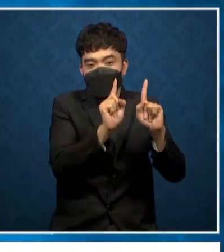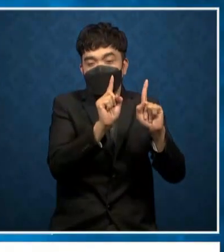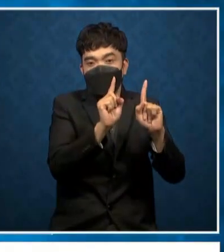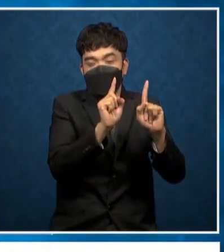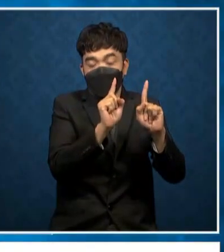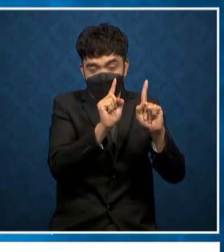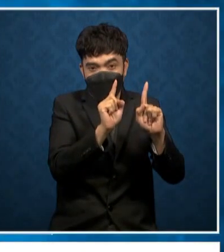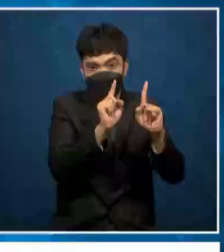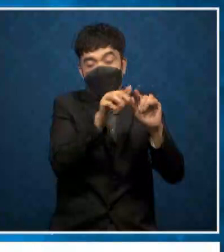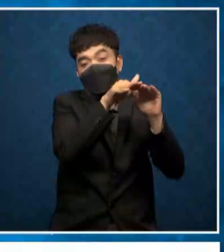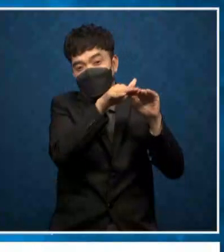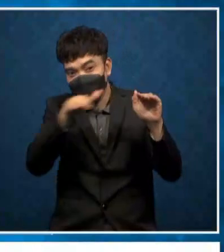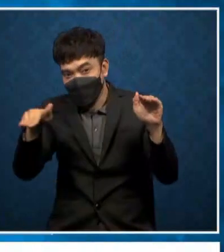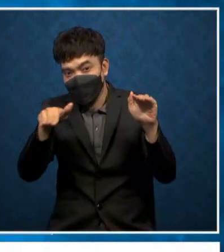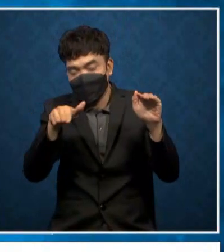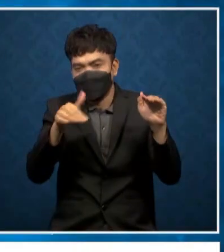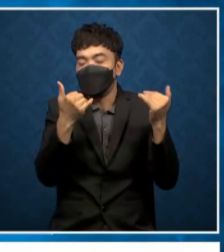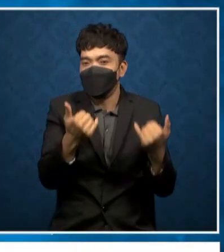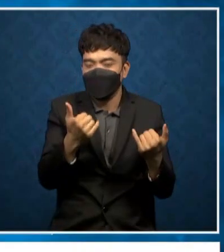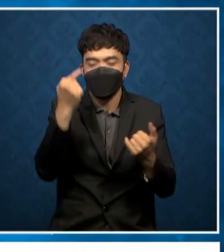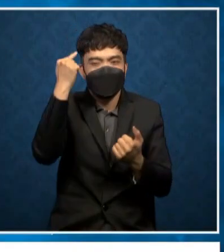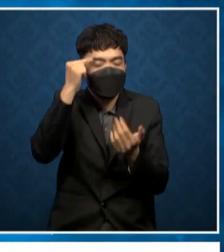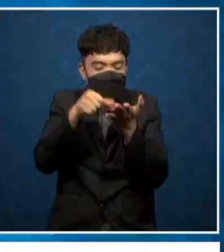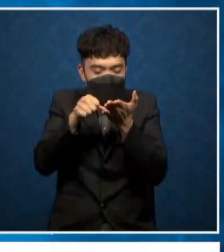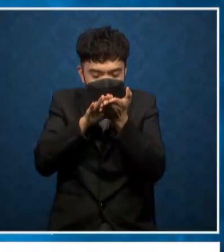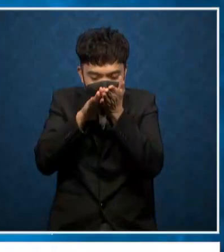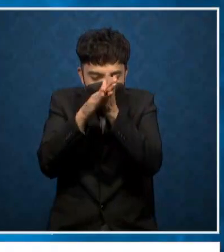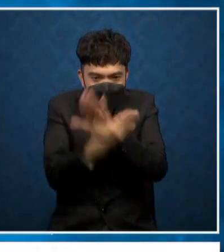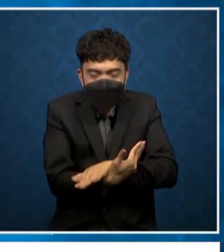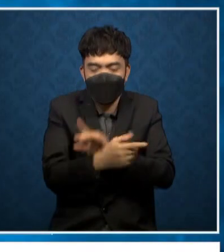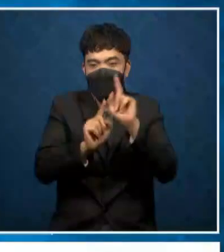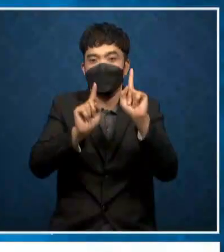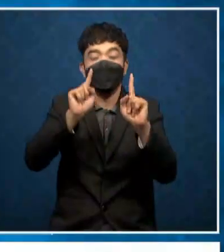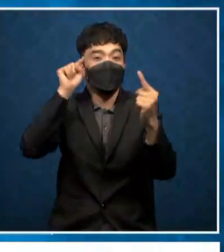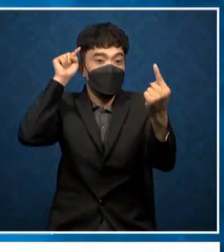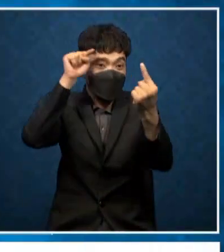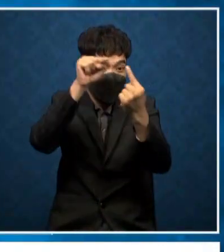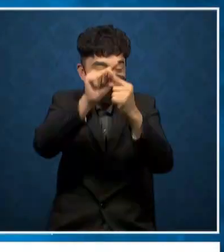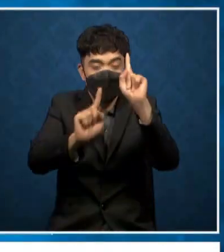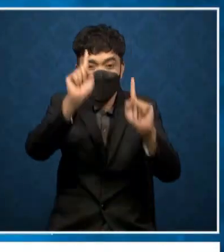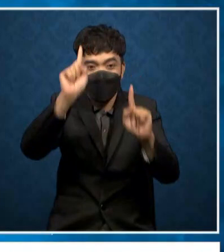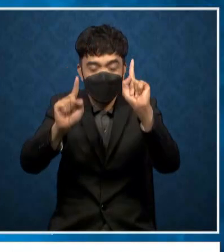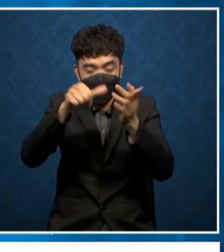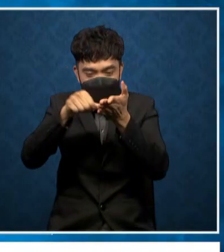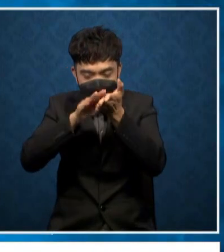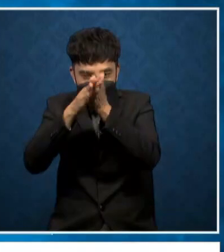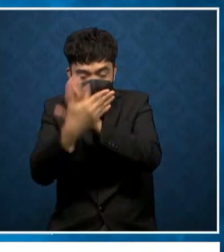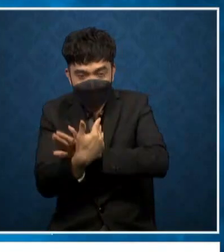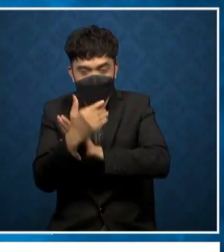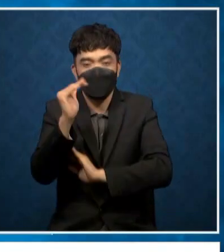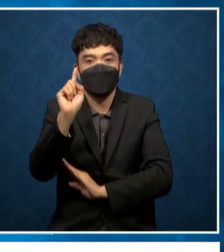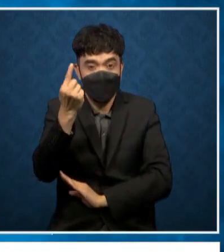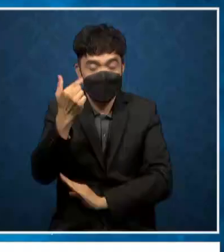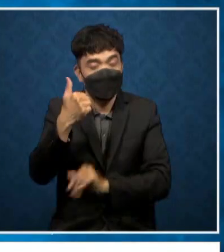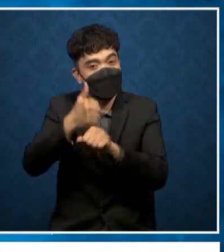บอยากทราบว่าจะสามารถปรบเปลี่ยนเป้าหมายตูชิวัติในแผนย้อยได้อีกหอเปล่านะครับ